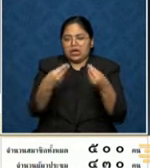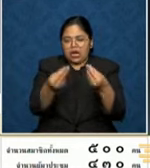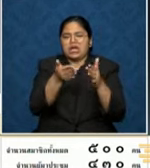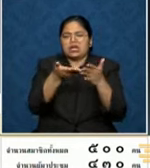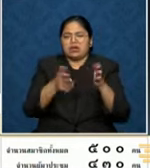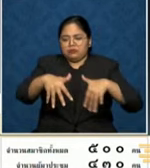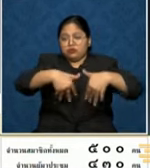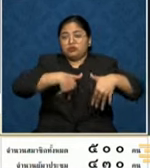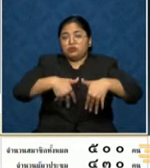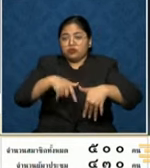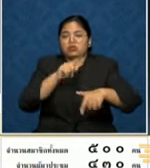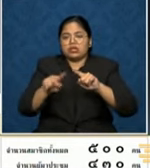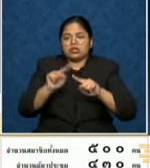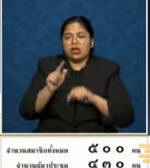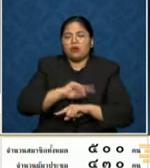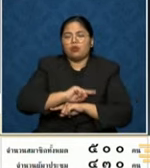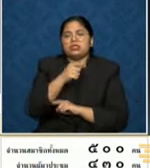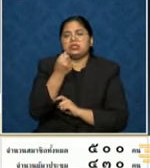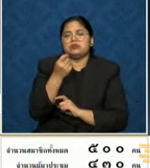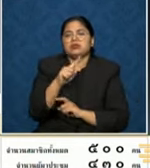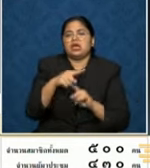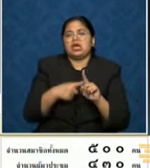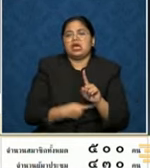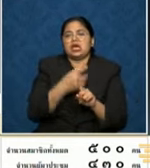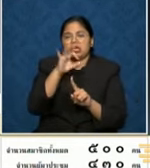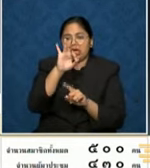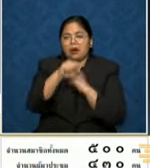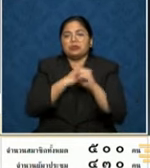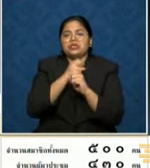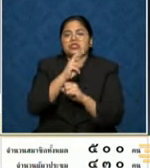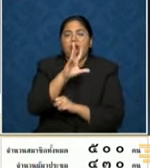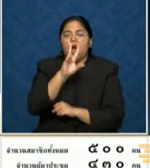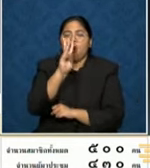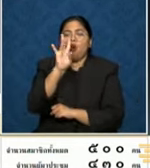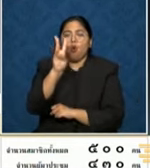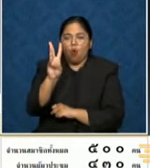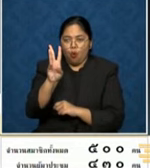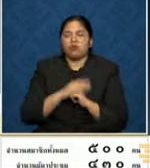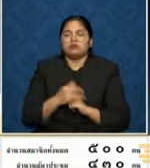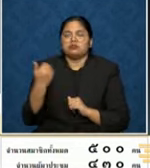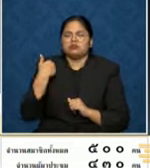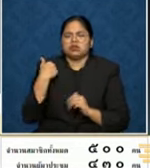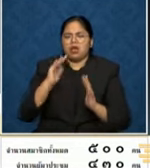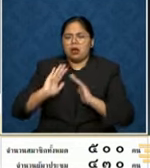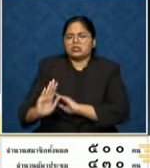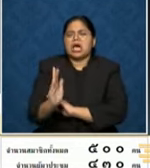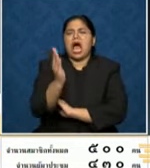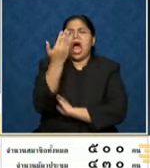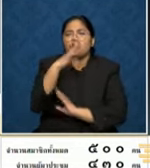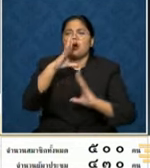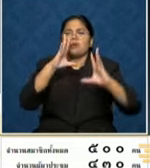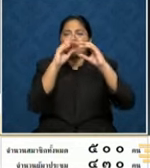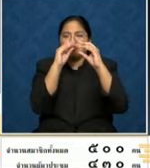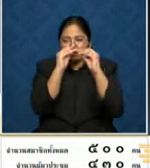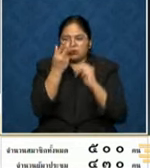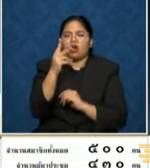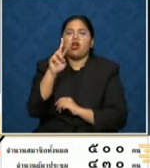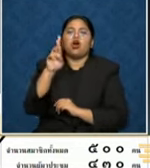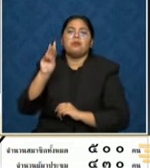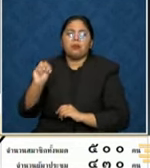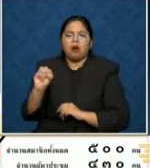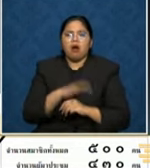คณะรัฐมนตรี11กันยายน2566ครับท่านประธานครับวันรุ่งขึ้นประชุมคณะรัฐมนตรีประกาศลด